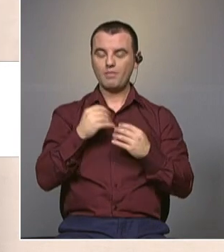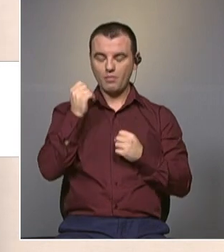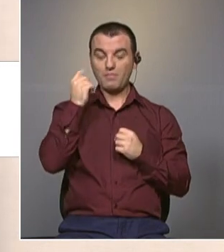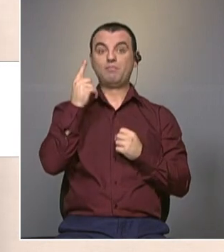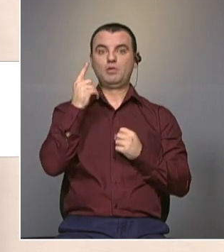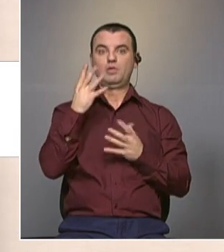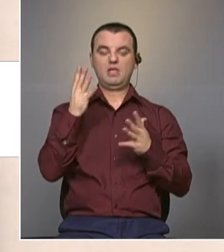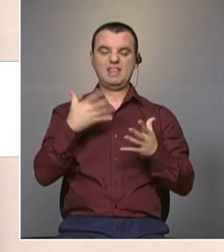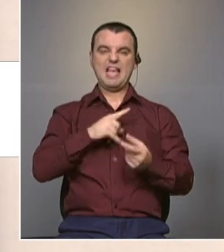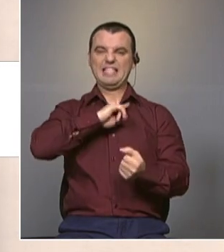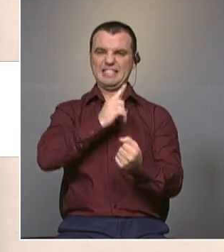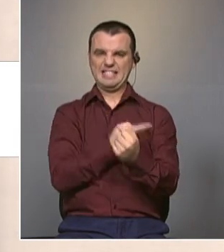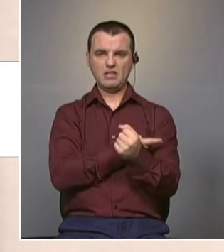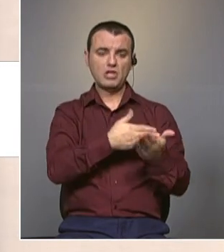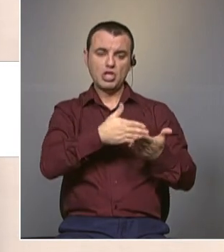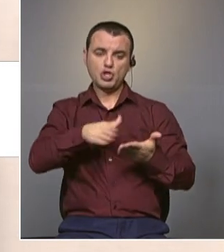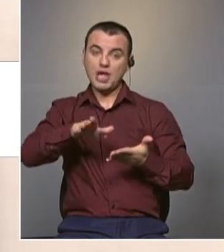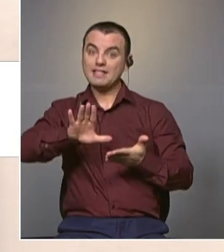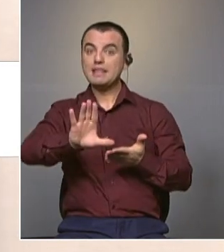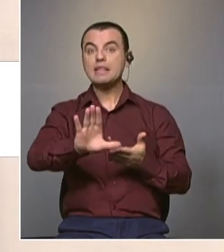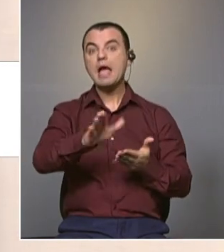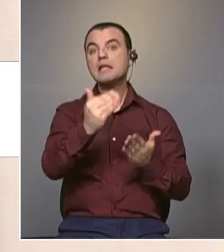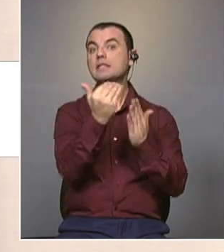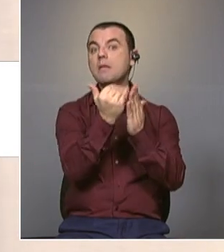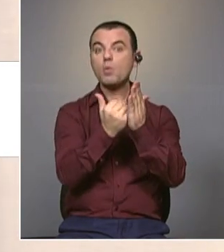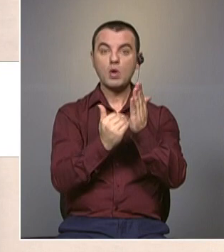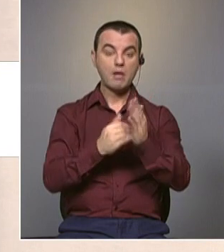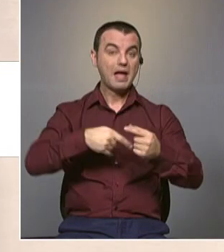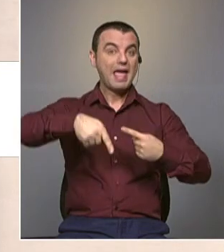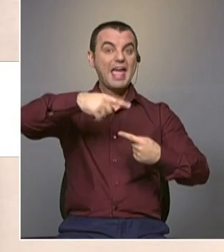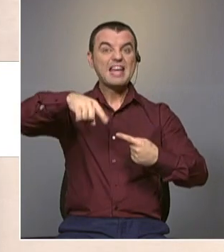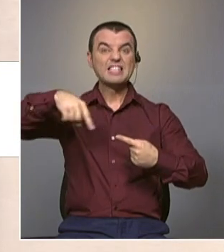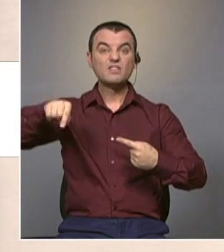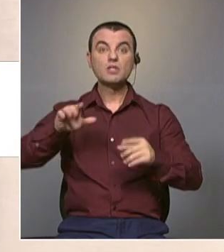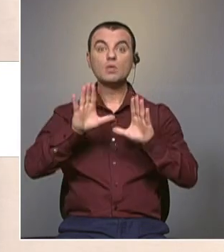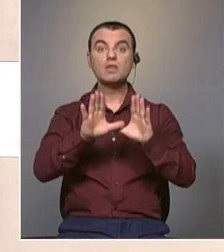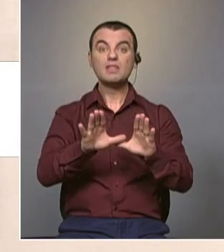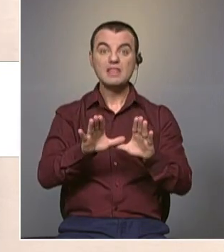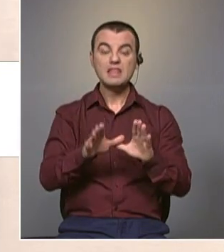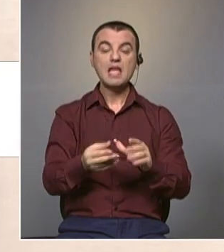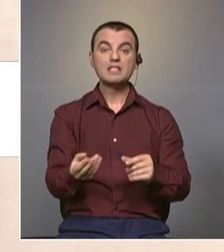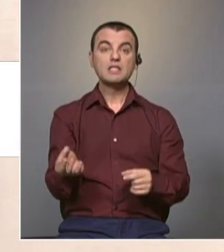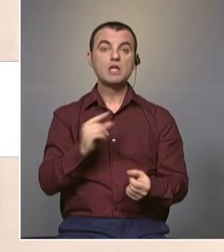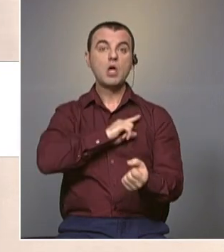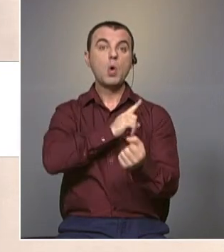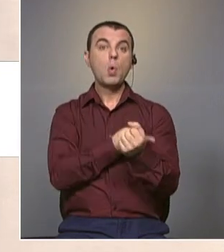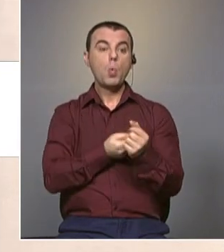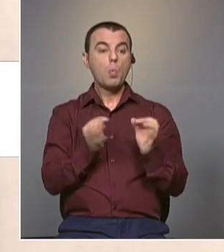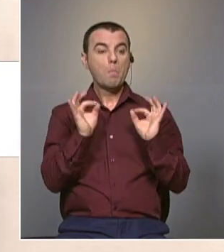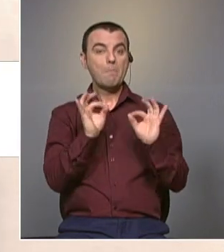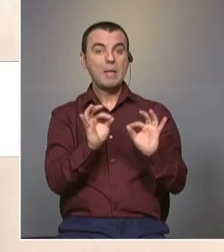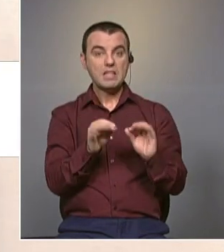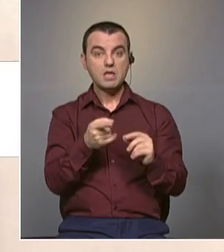което за мен е най-силната част на тази програма, е именно развиването на тези меки умения, т.е. фокуса върху уменията,